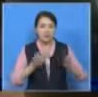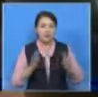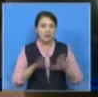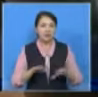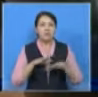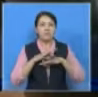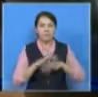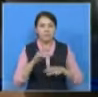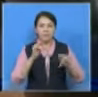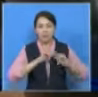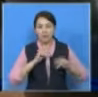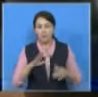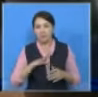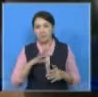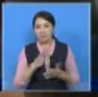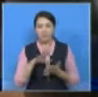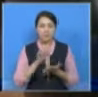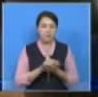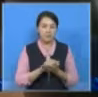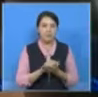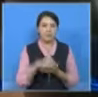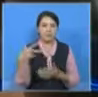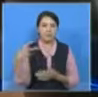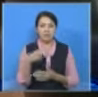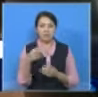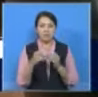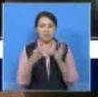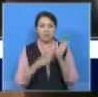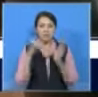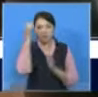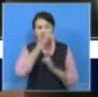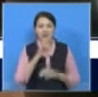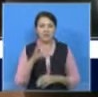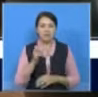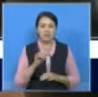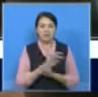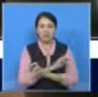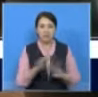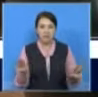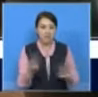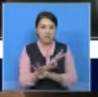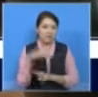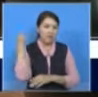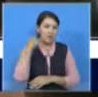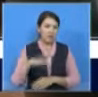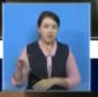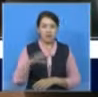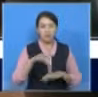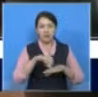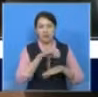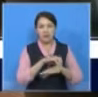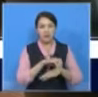Жұмысқа орналастыру бойынша 2019 жылы Әділет министрлігі, Ақтөбе облысының